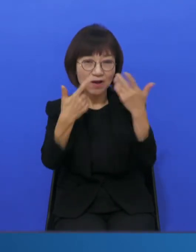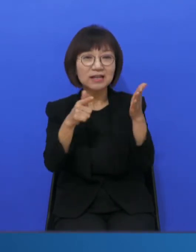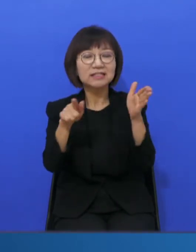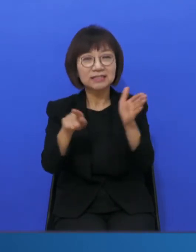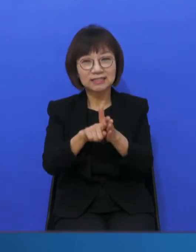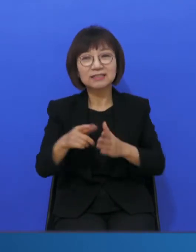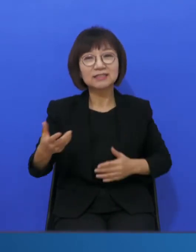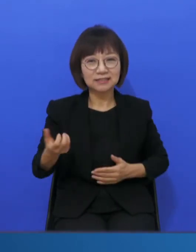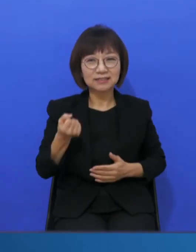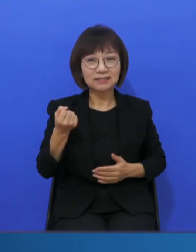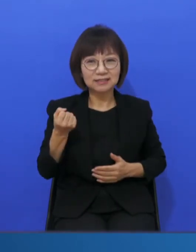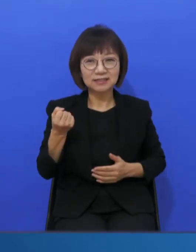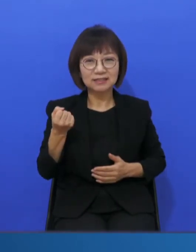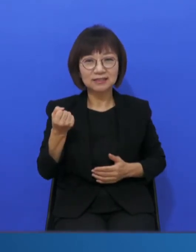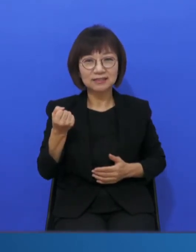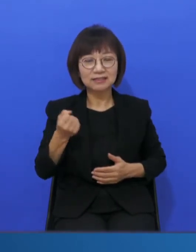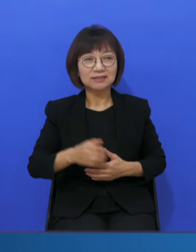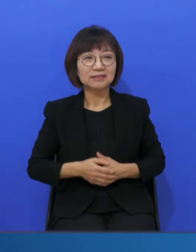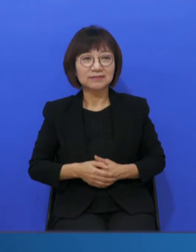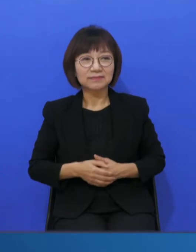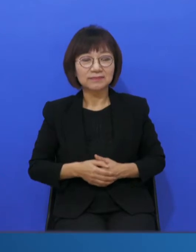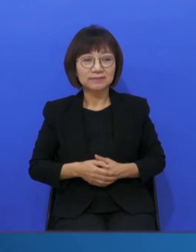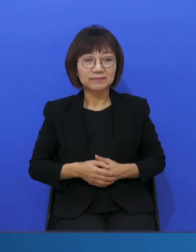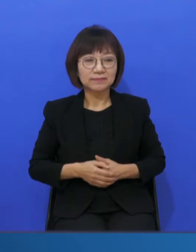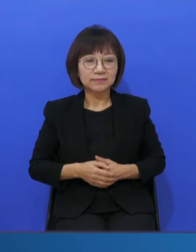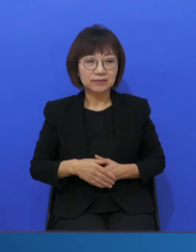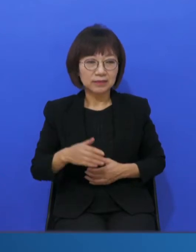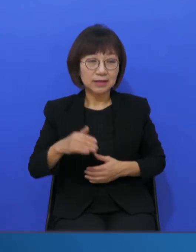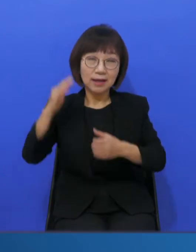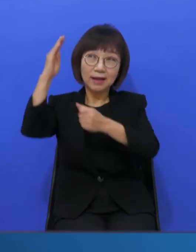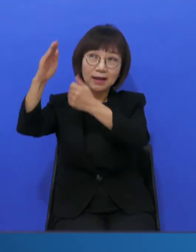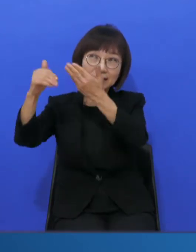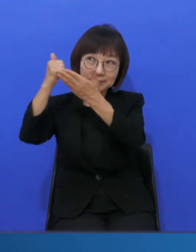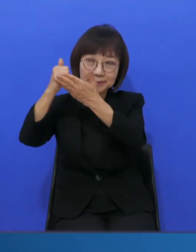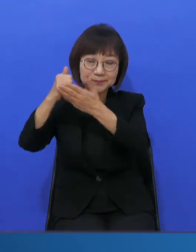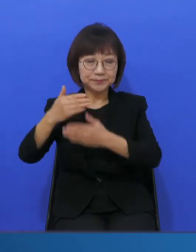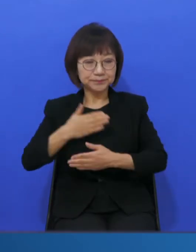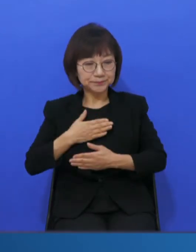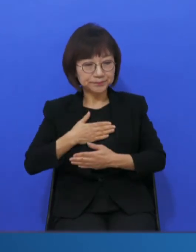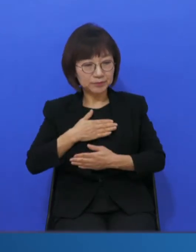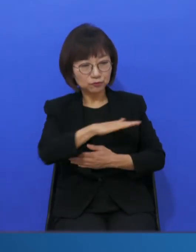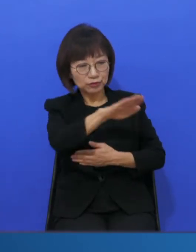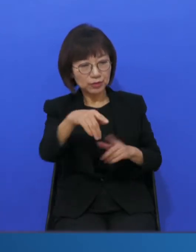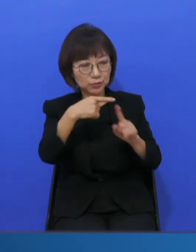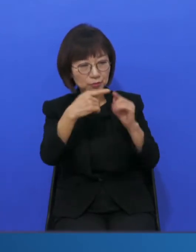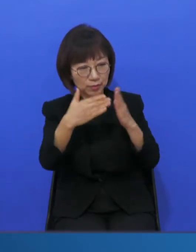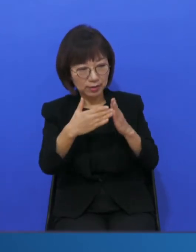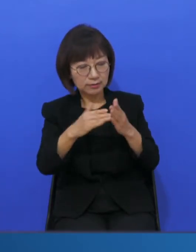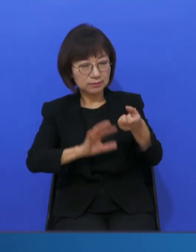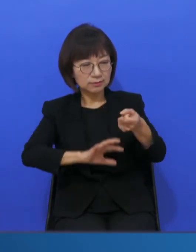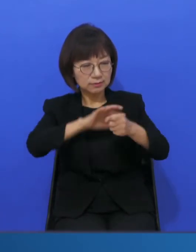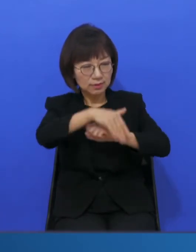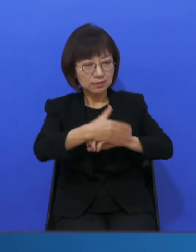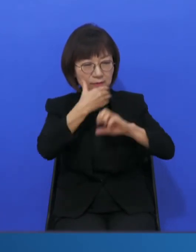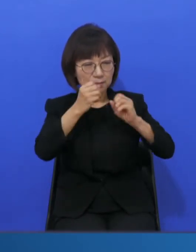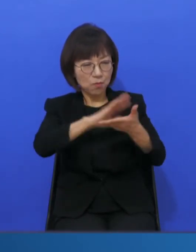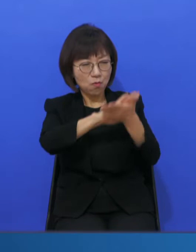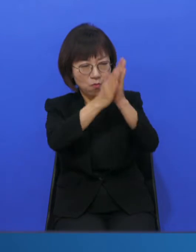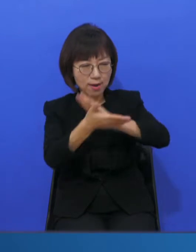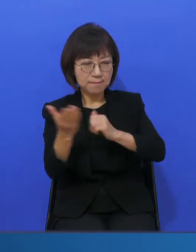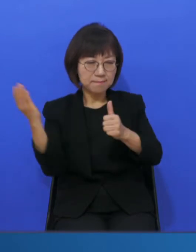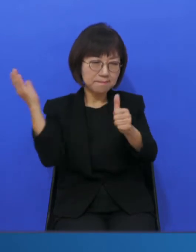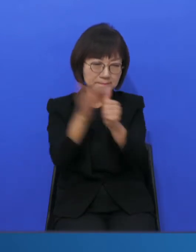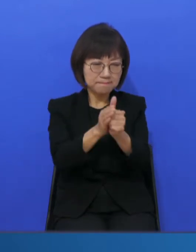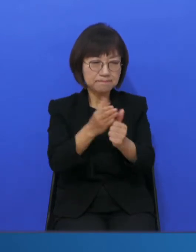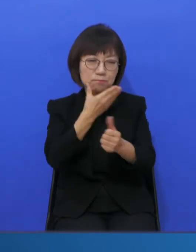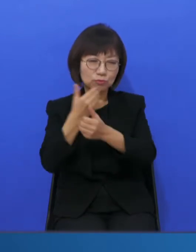the church, I had this assurance. 세계 복음할 수도 하나님은 축복하실 거라 저는 And 확신했습니다. I had this assurance that God will bless us to do world